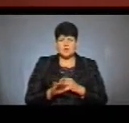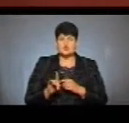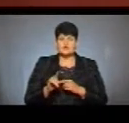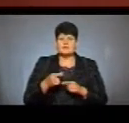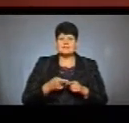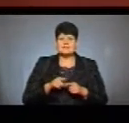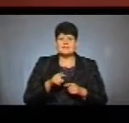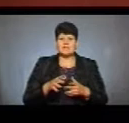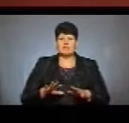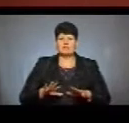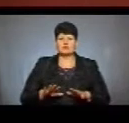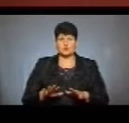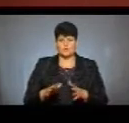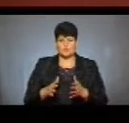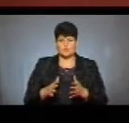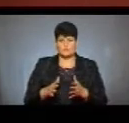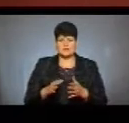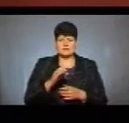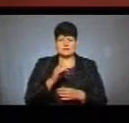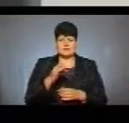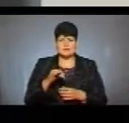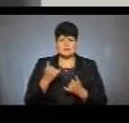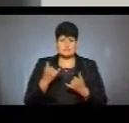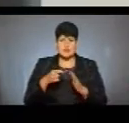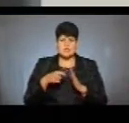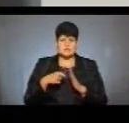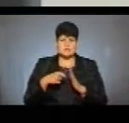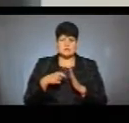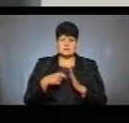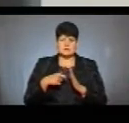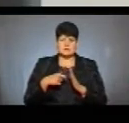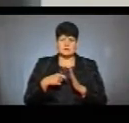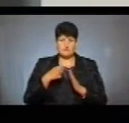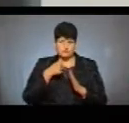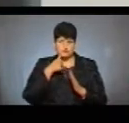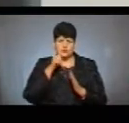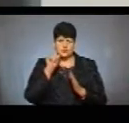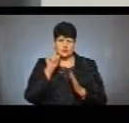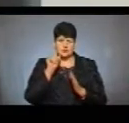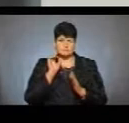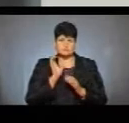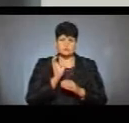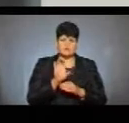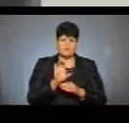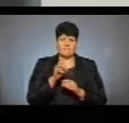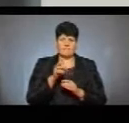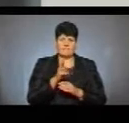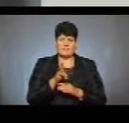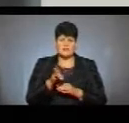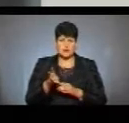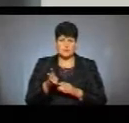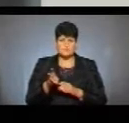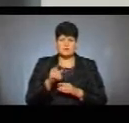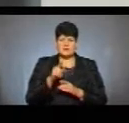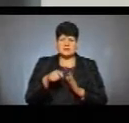їх втомлювало тим чи іншим. Сергій зараз знімає, наприклад, і він вчора виклав у Фейсбук відео.